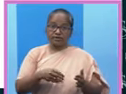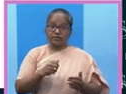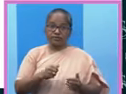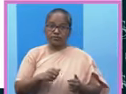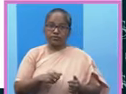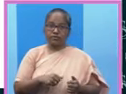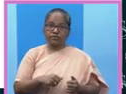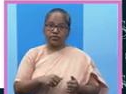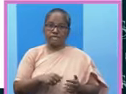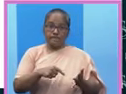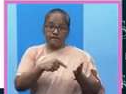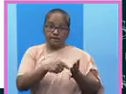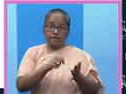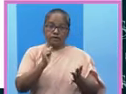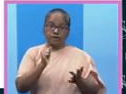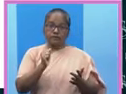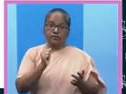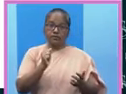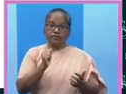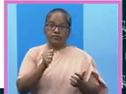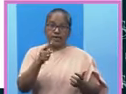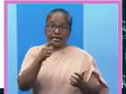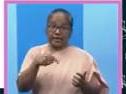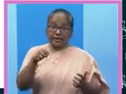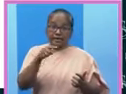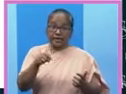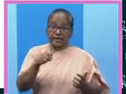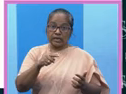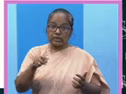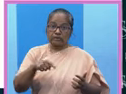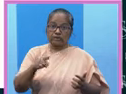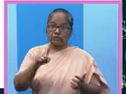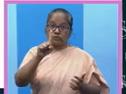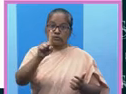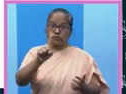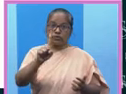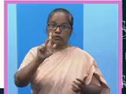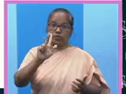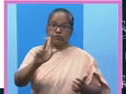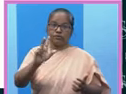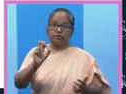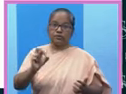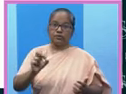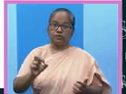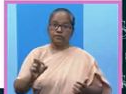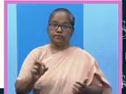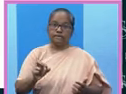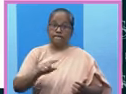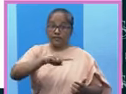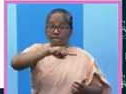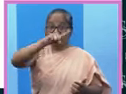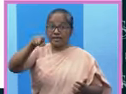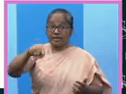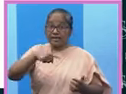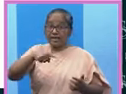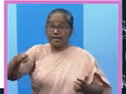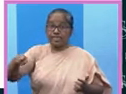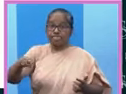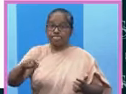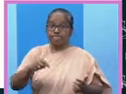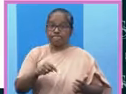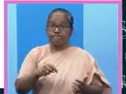தான் நான் சொல்ல போகிறேன். இப்போ இதனுடைய மைய கோணம் என்ன? தீட்டா 180°. அப்போ வில்லி நீளம் என்னாச்சு?